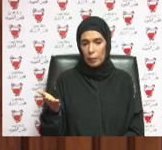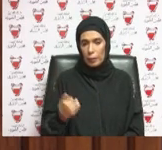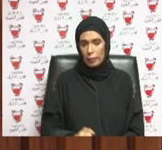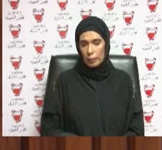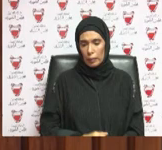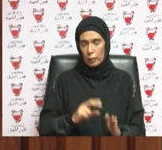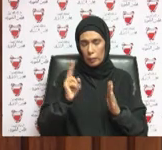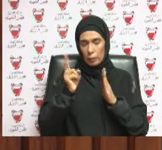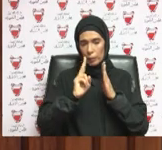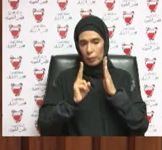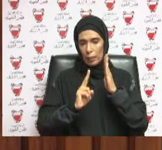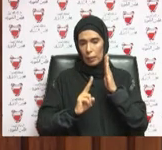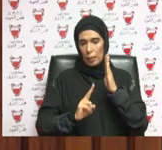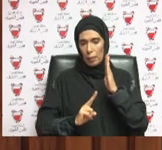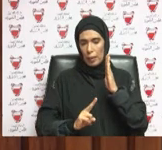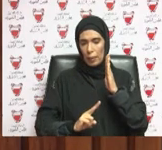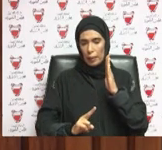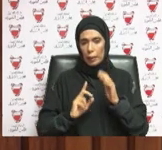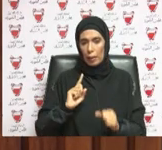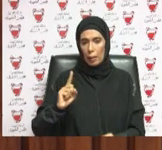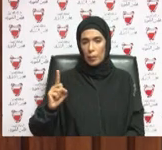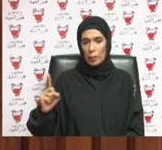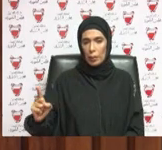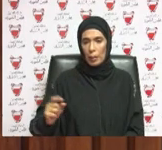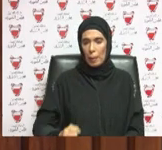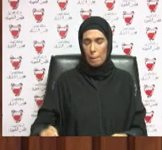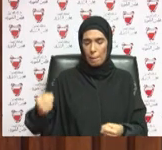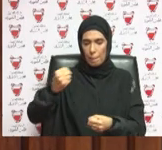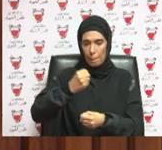قراءة الأمر الملكي بتعيين